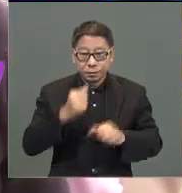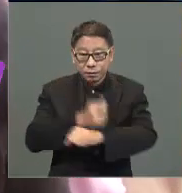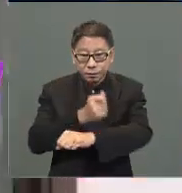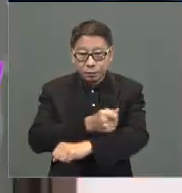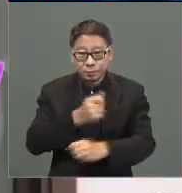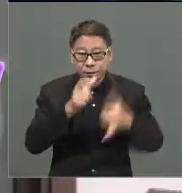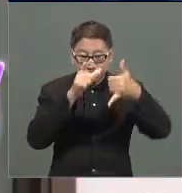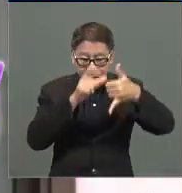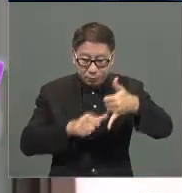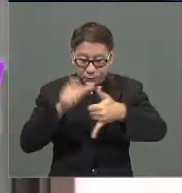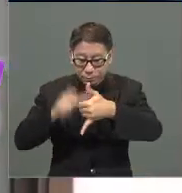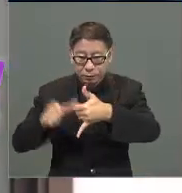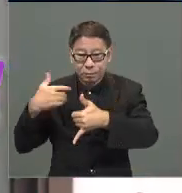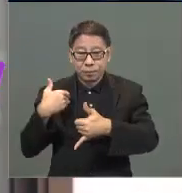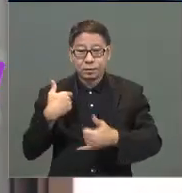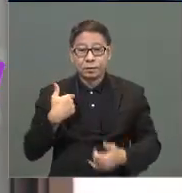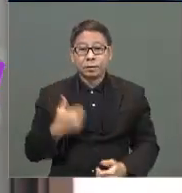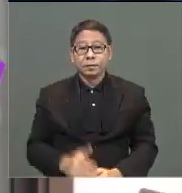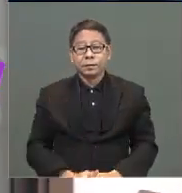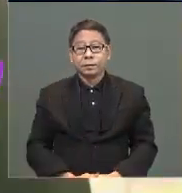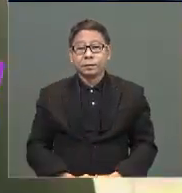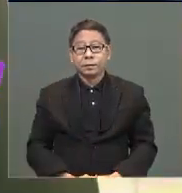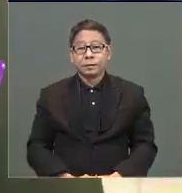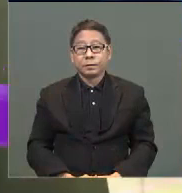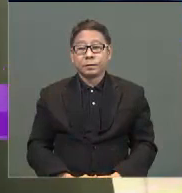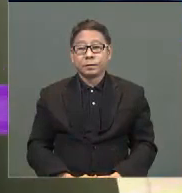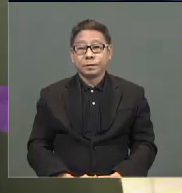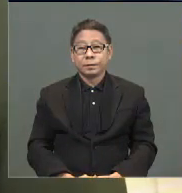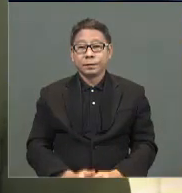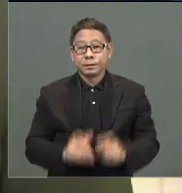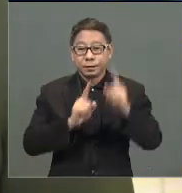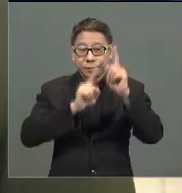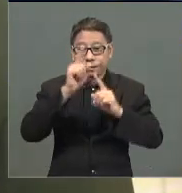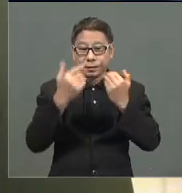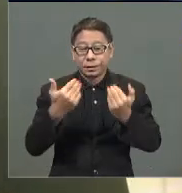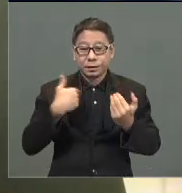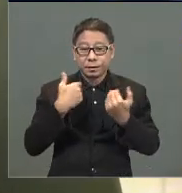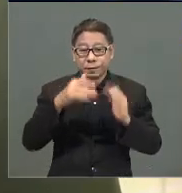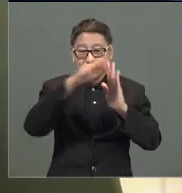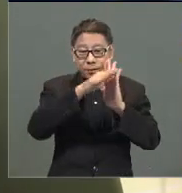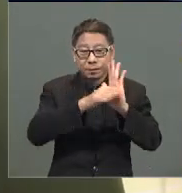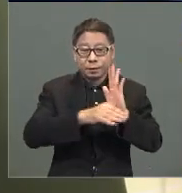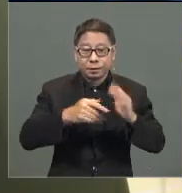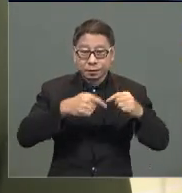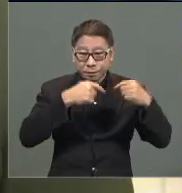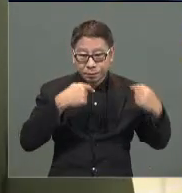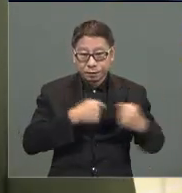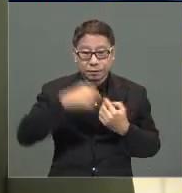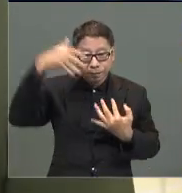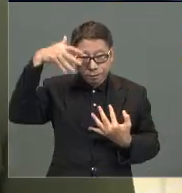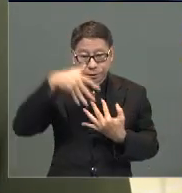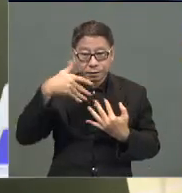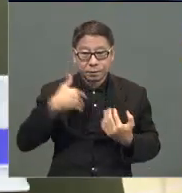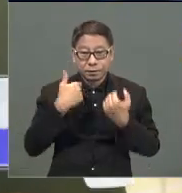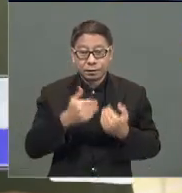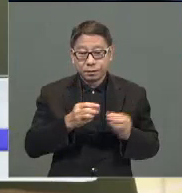เป็นรายบุคคลไปค่ะอ่ะมีเบอร์ในวันนี้เป็นต้องบอกว่าเป็นขั้นตอนของทางจิตแพทย์ที่เค้าจะ